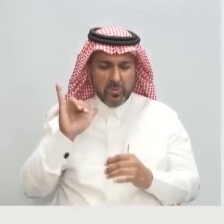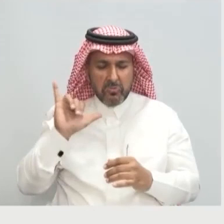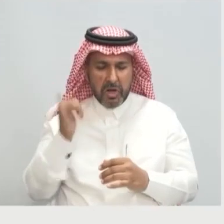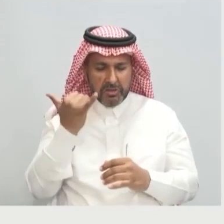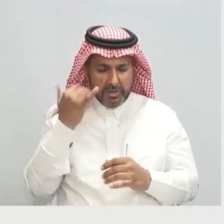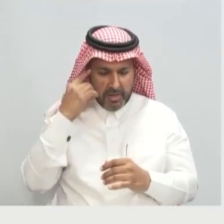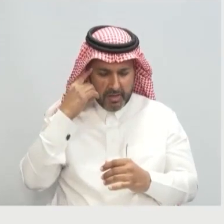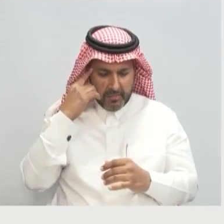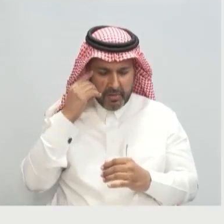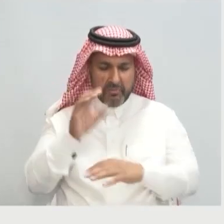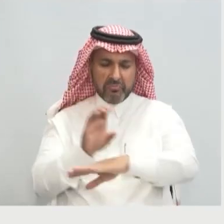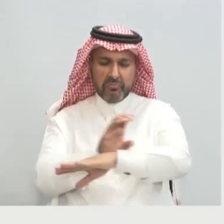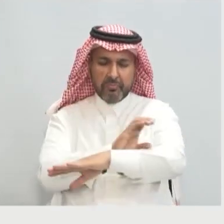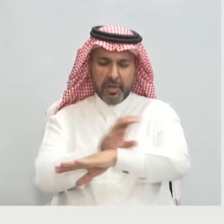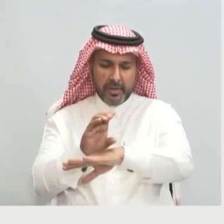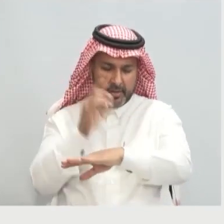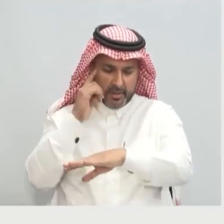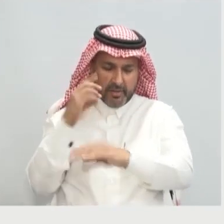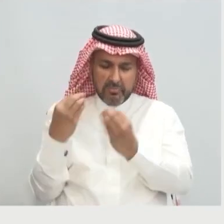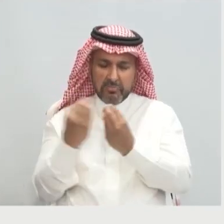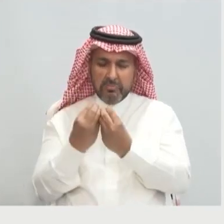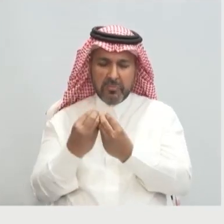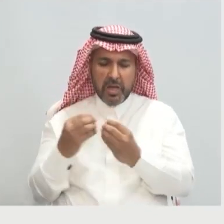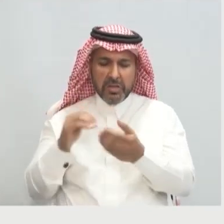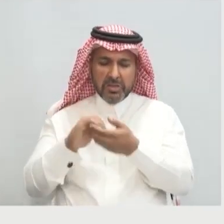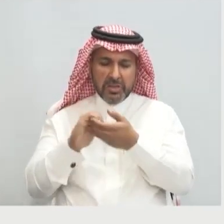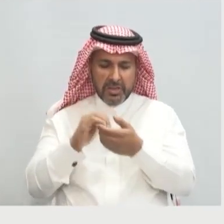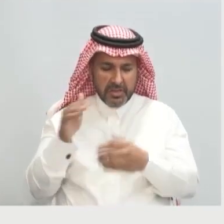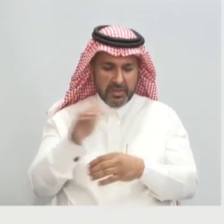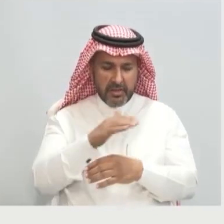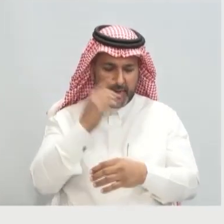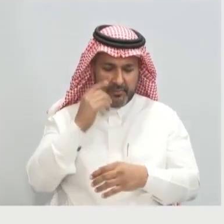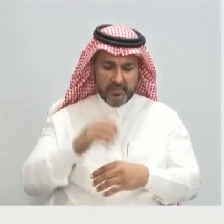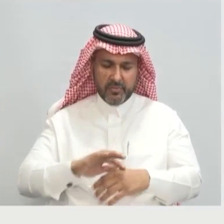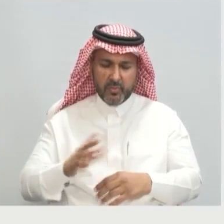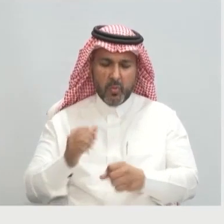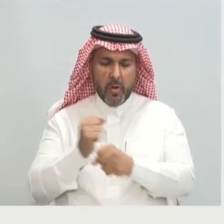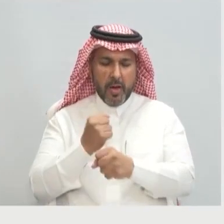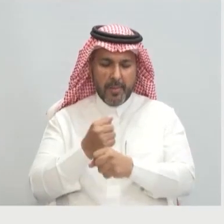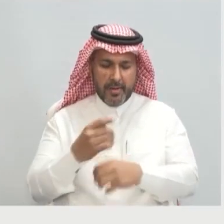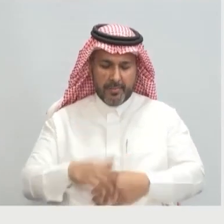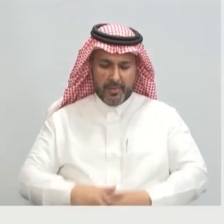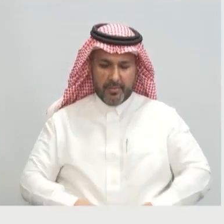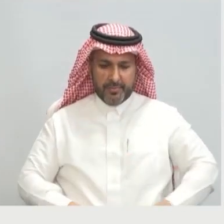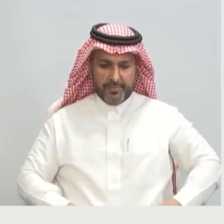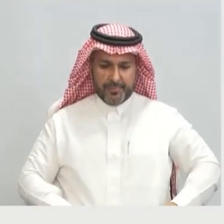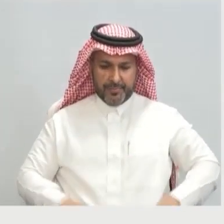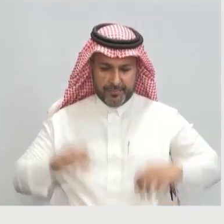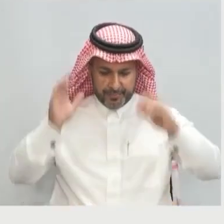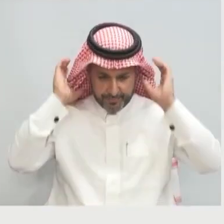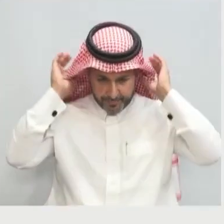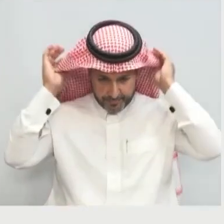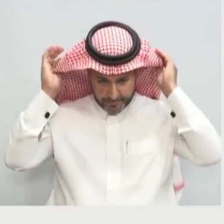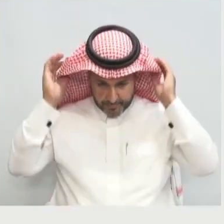والاراء وايضا مشاركتها مع الزملاء لذلك اصبحت اليوم مسائل التواصل الاجتماعي اداه فعاله للتفاعل بين